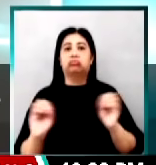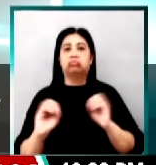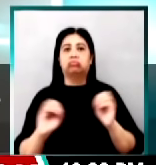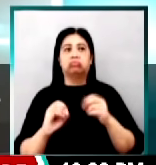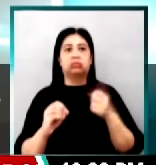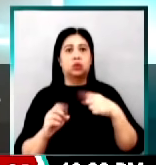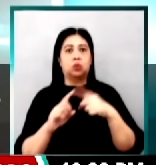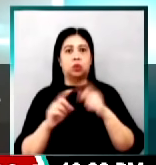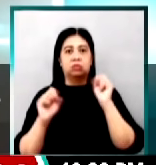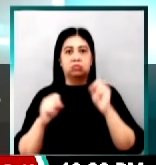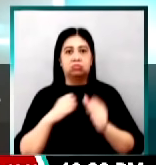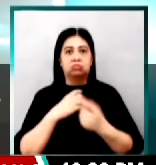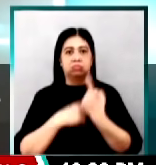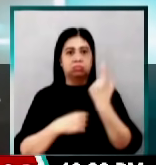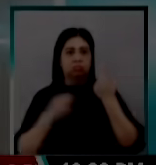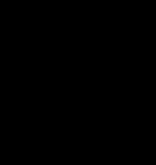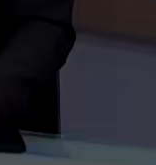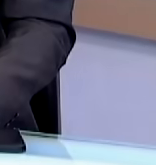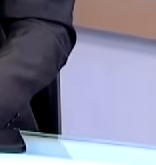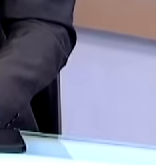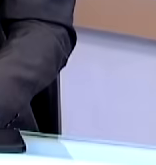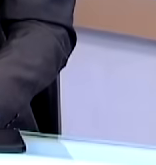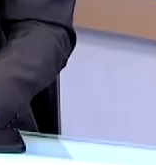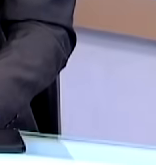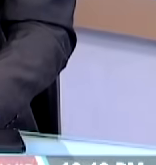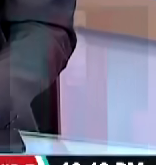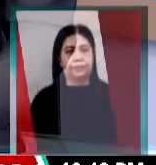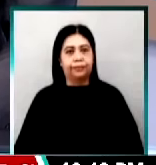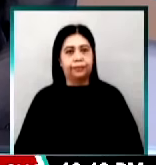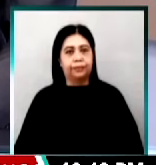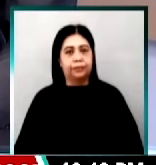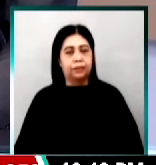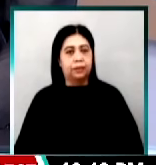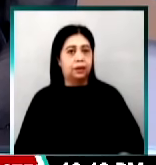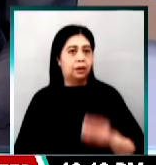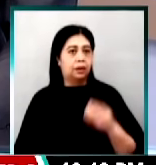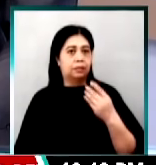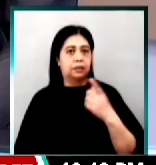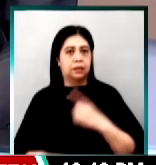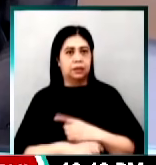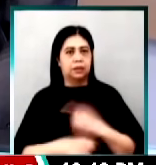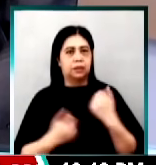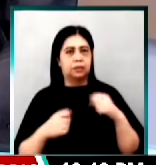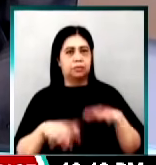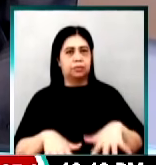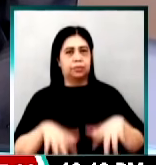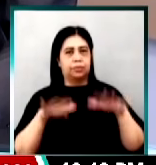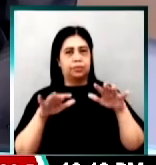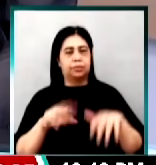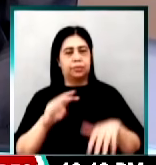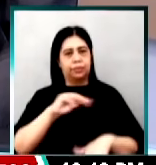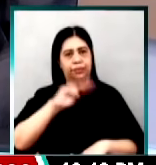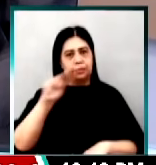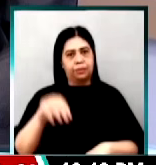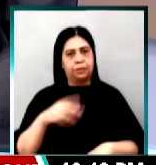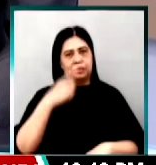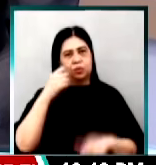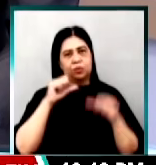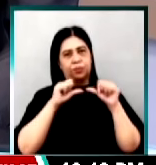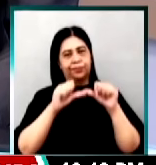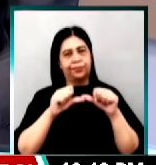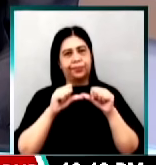pwedeng kumontrol sa kanya. Ilang araw nang binabaha ang malaking bahagi ng Metro Manila dahil sa walang tigil na